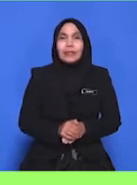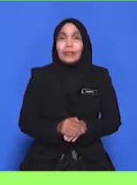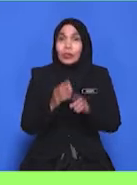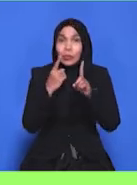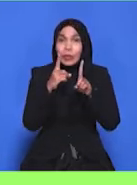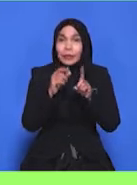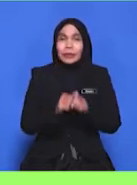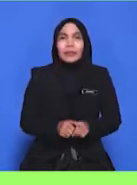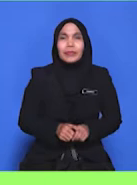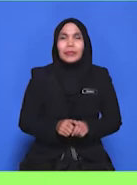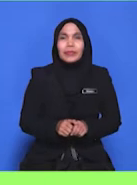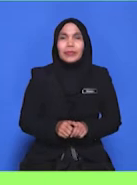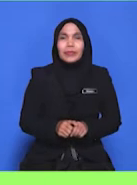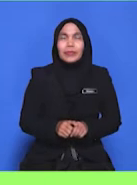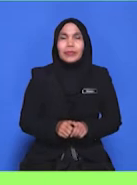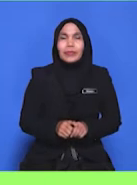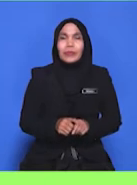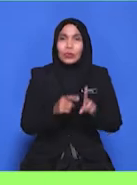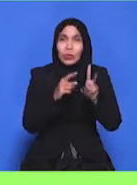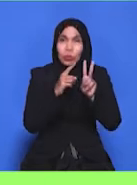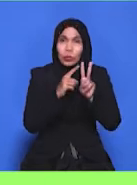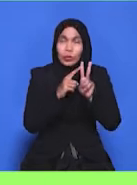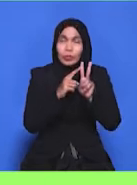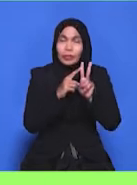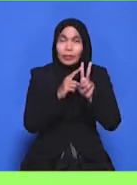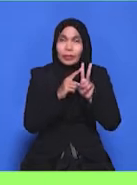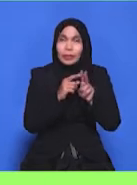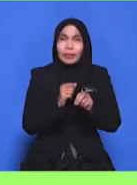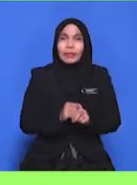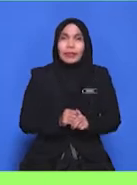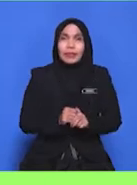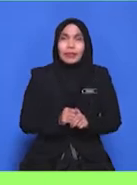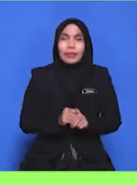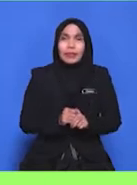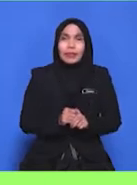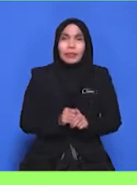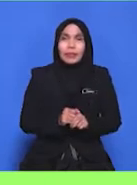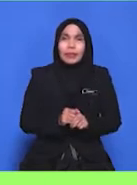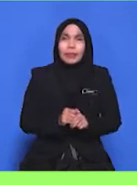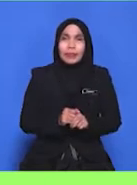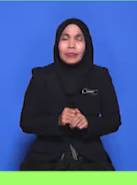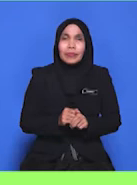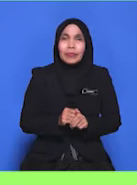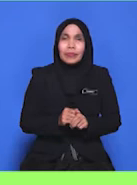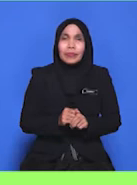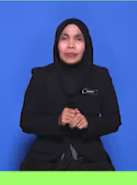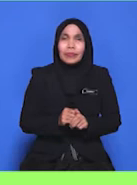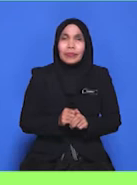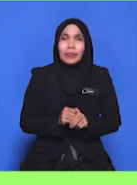Jawapannya ialah, dua iktibar yang boleh diambil daripada pemerintahan kerajaan Umayyah